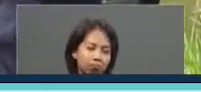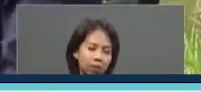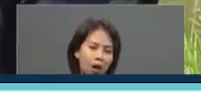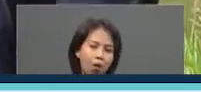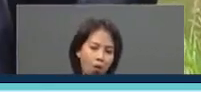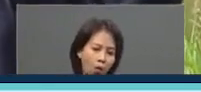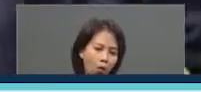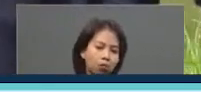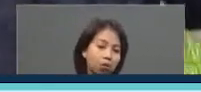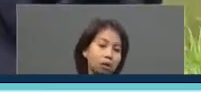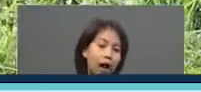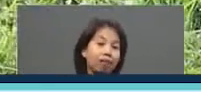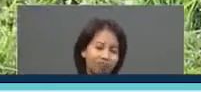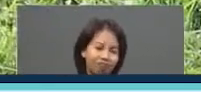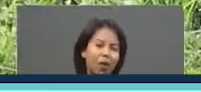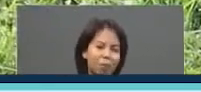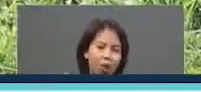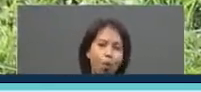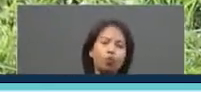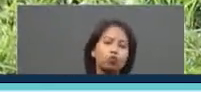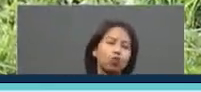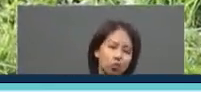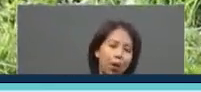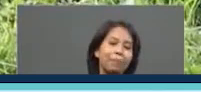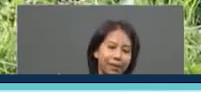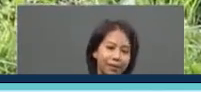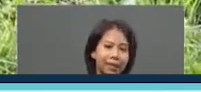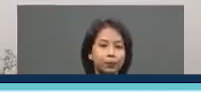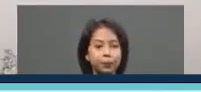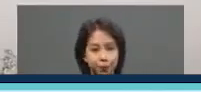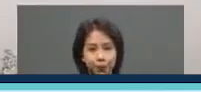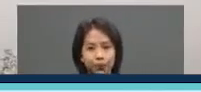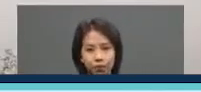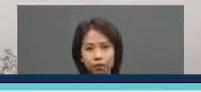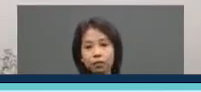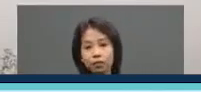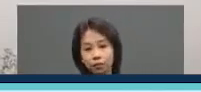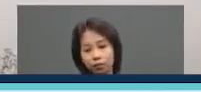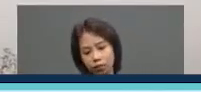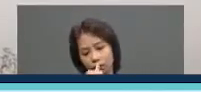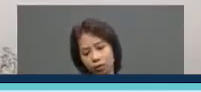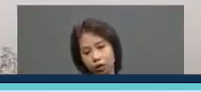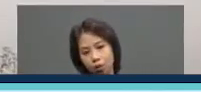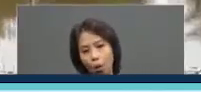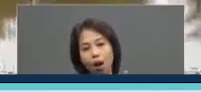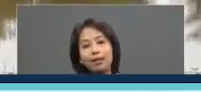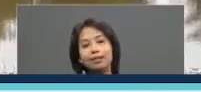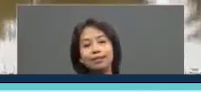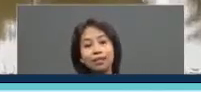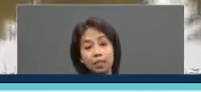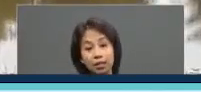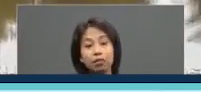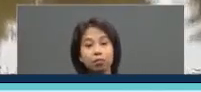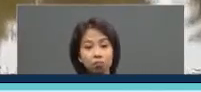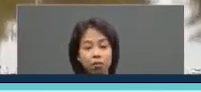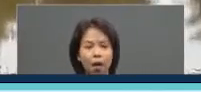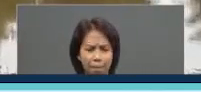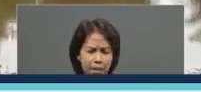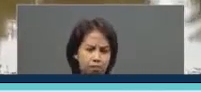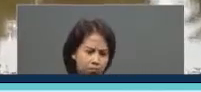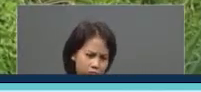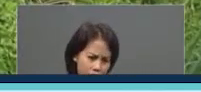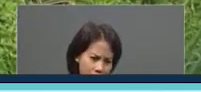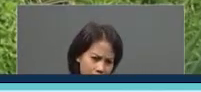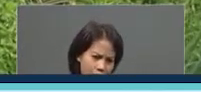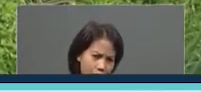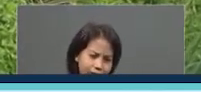จโทมนัสโนนุชประธานกรรมการมูลนิธิ Miracle of Life และประธานสภาสังคมสงเคราะห์แห่งประเทศไทยในพระบรมราชิน